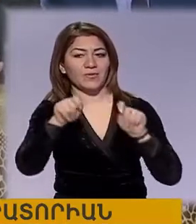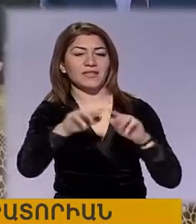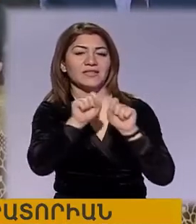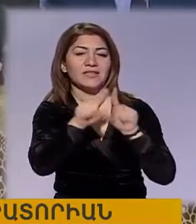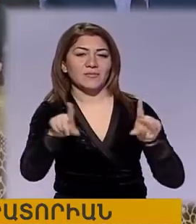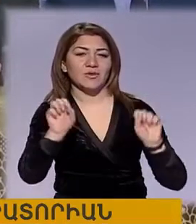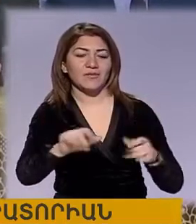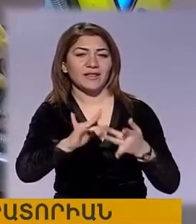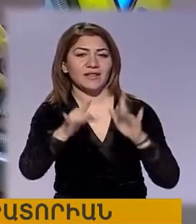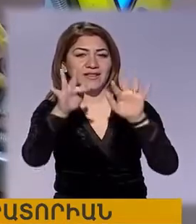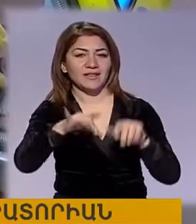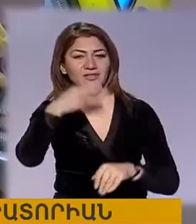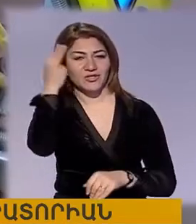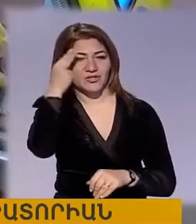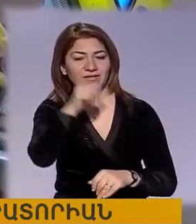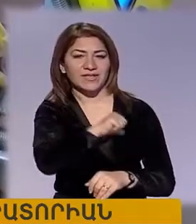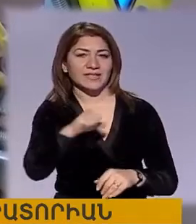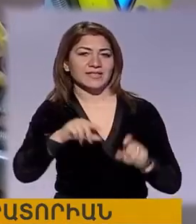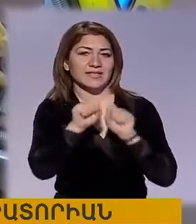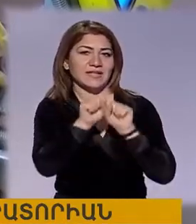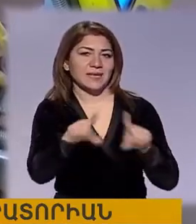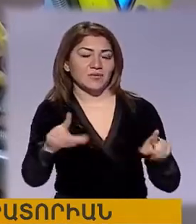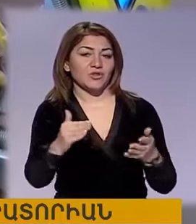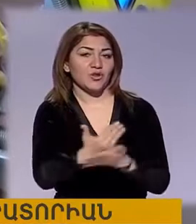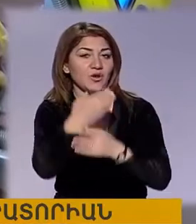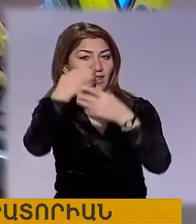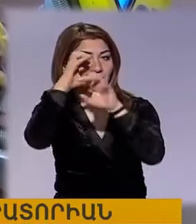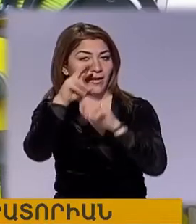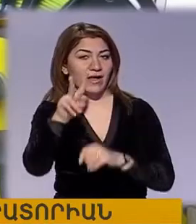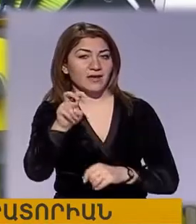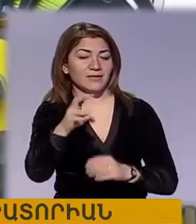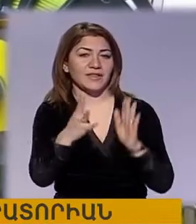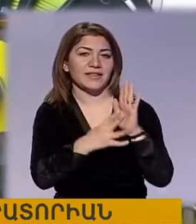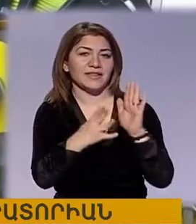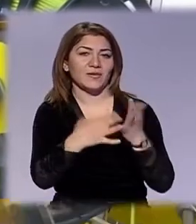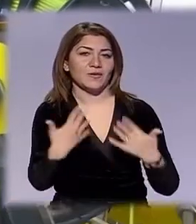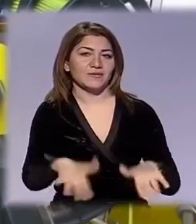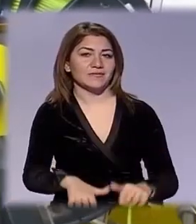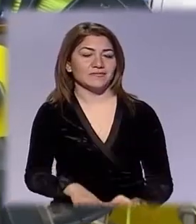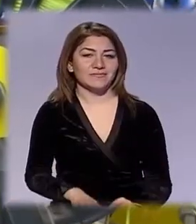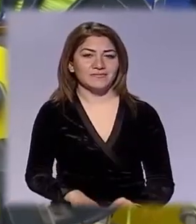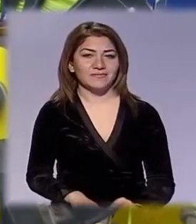կարող են IT հմտություններ ձեռք բերել իրենց դպրոցում։ Նոր լաբորատորիան Արցախում 9-րդն է։